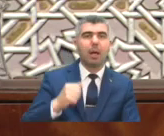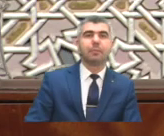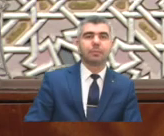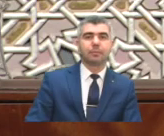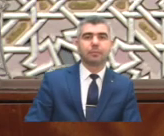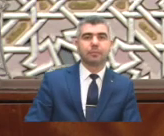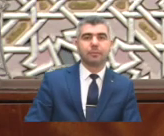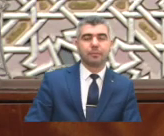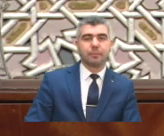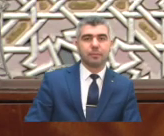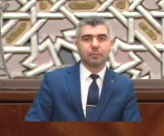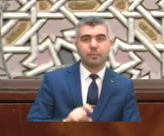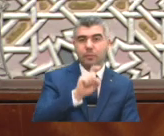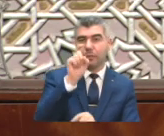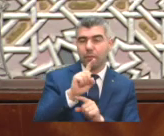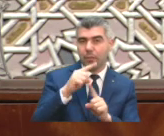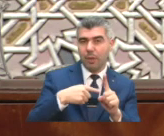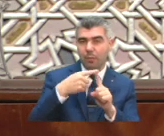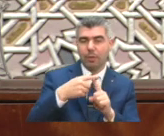السيده